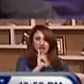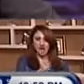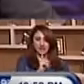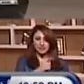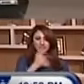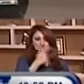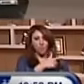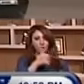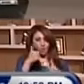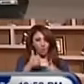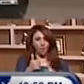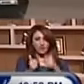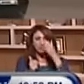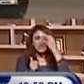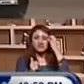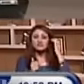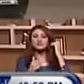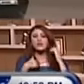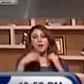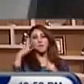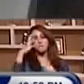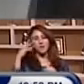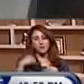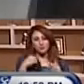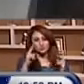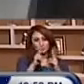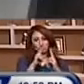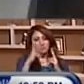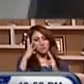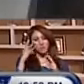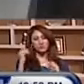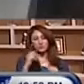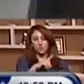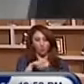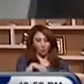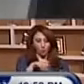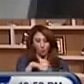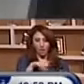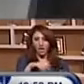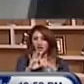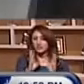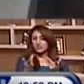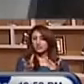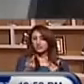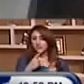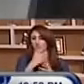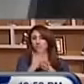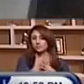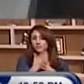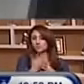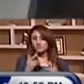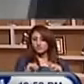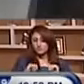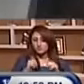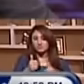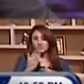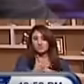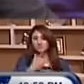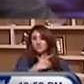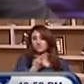جدا، فانا سعيد جدا. خليني اقول لك بقى قد ايه الوقت اللي خدته عشان تحط هذه الخطه، وايه اللي شجعك انك انت تقدم على هذه